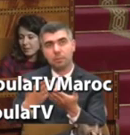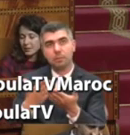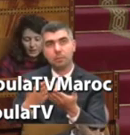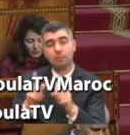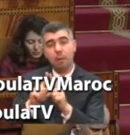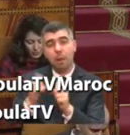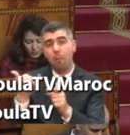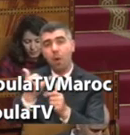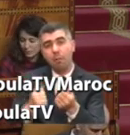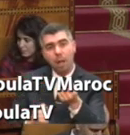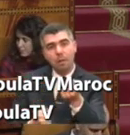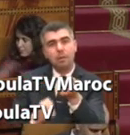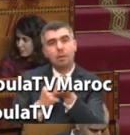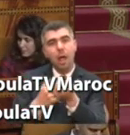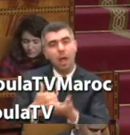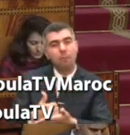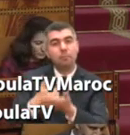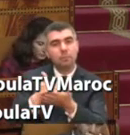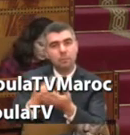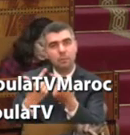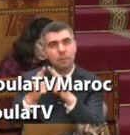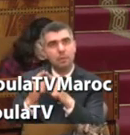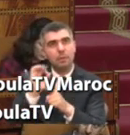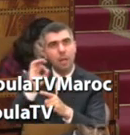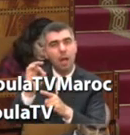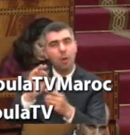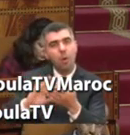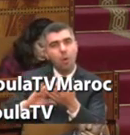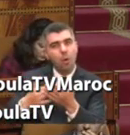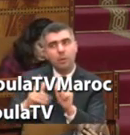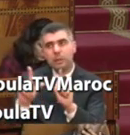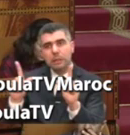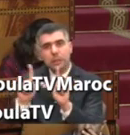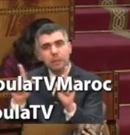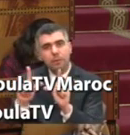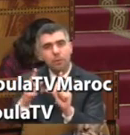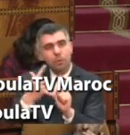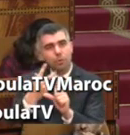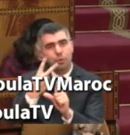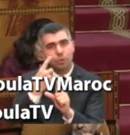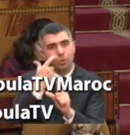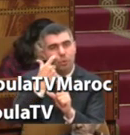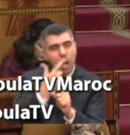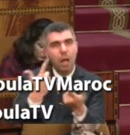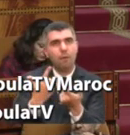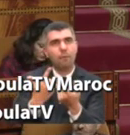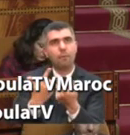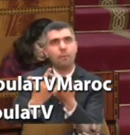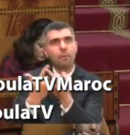هذه الفئة، وبغيناكم تشجعوهم باش تهما يبانوا في القنوات المغربية.